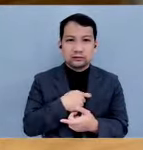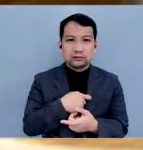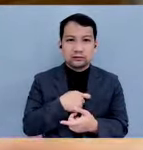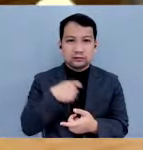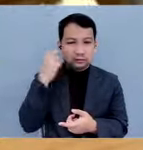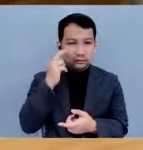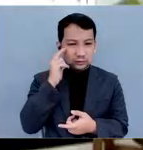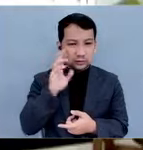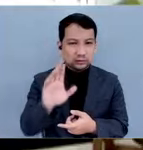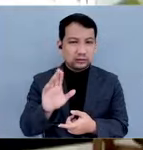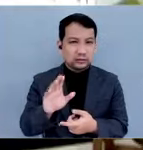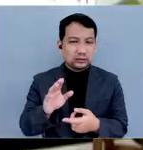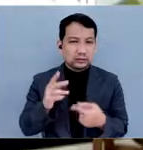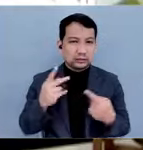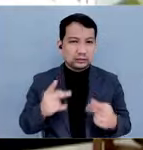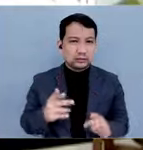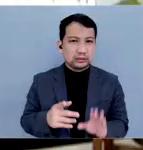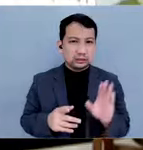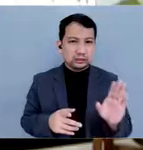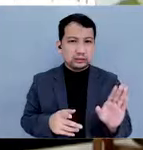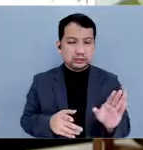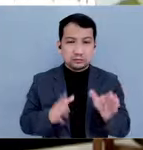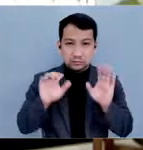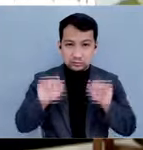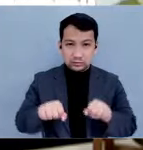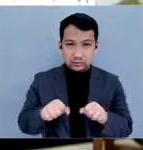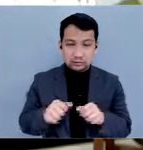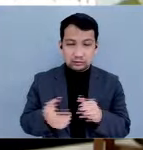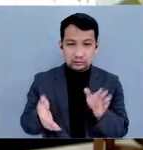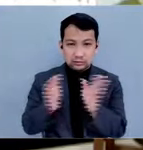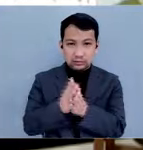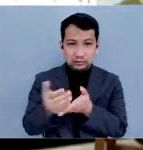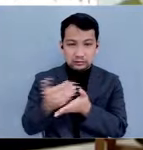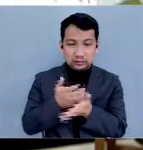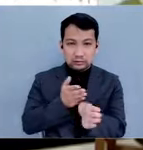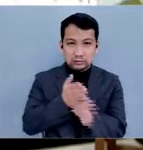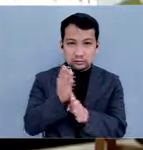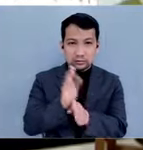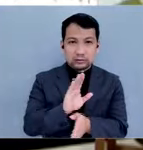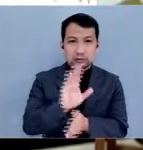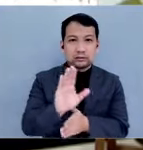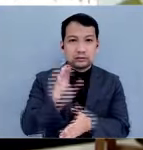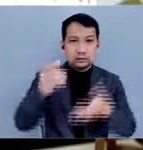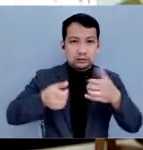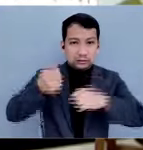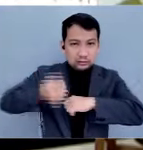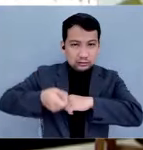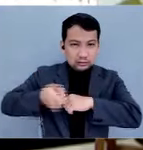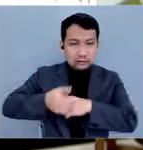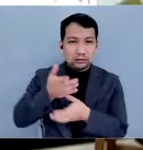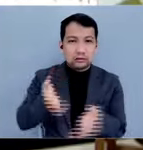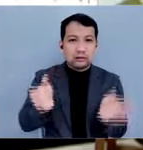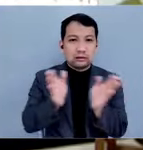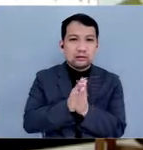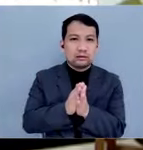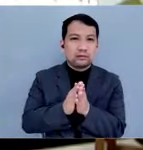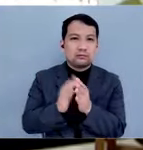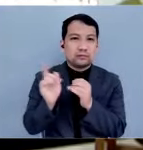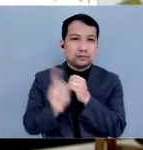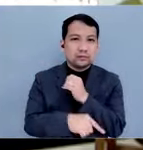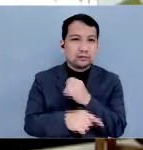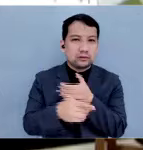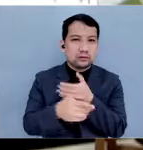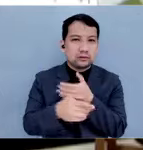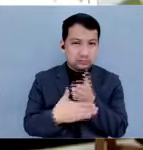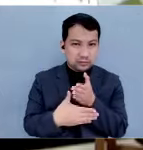na makapinsala. Pwede mong idulog ang kaso direkta sa hukuman at humingi ng daños perwisyo